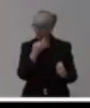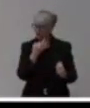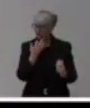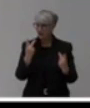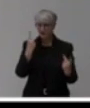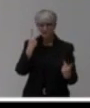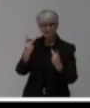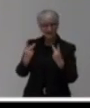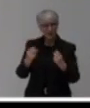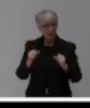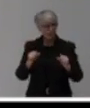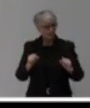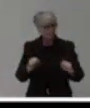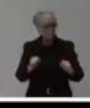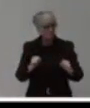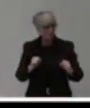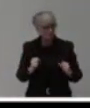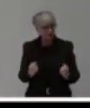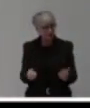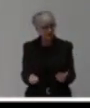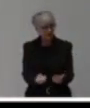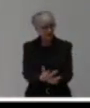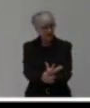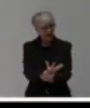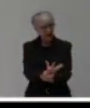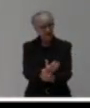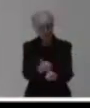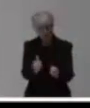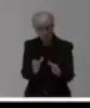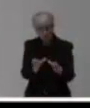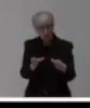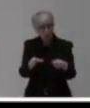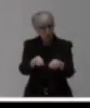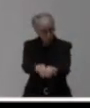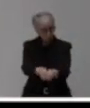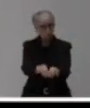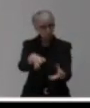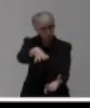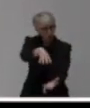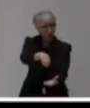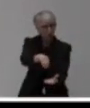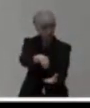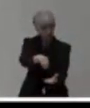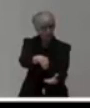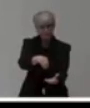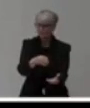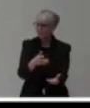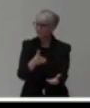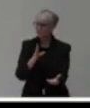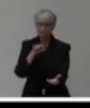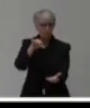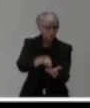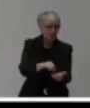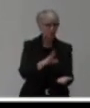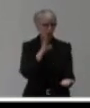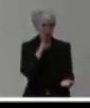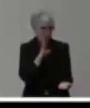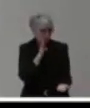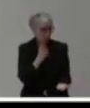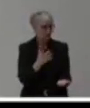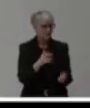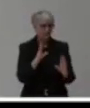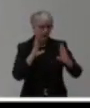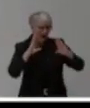prevedere la possibilità di creare un consultorio che abbia, per un servizio di consulenza, che abbia